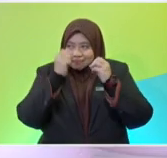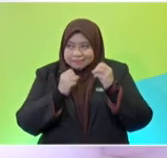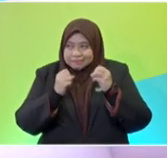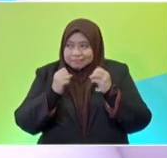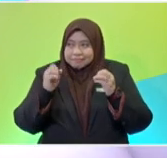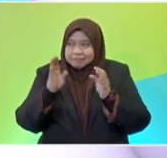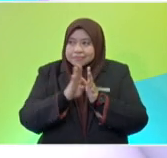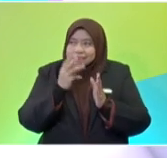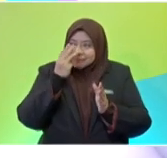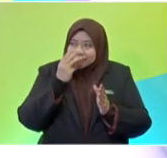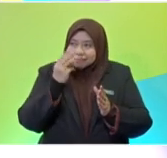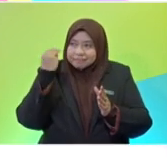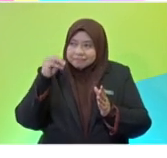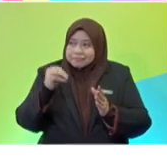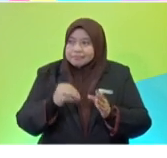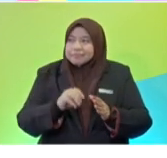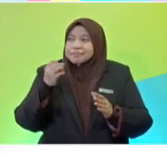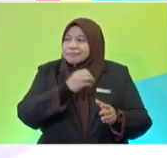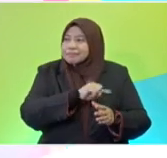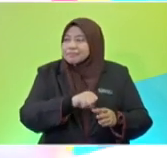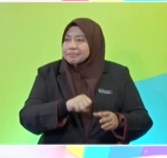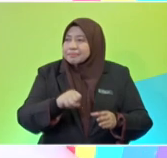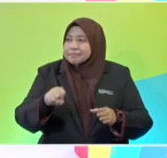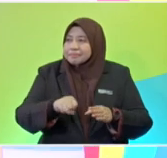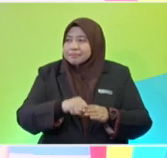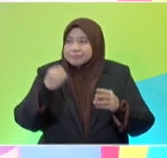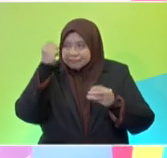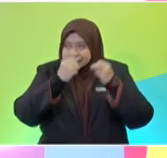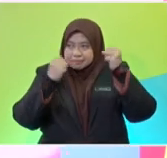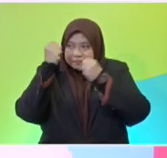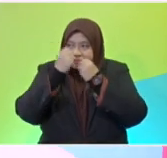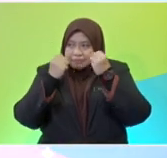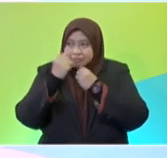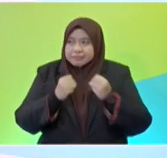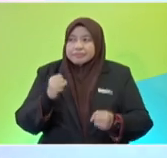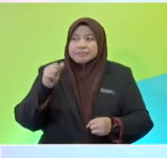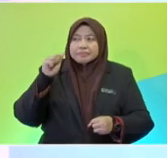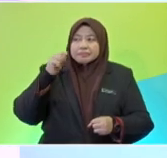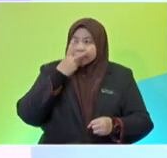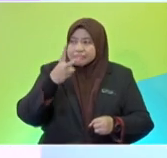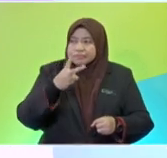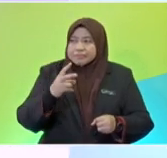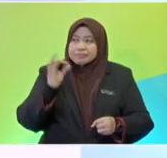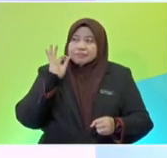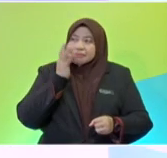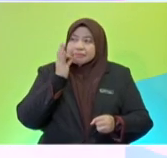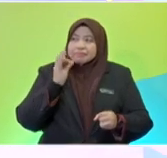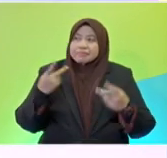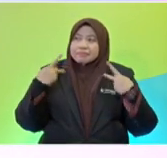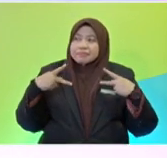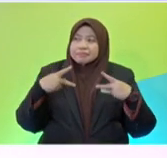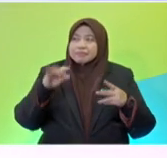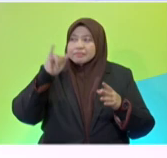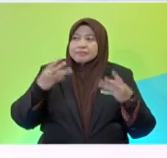nama tidak itu ialah Krida cinderamata dalam iman Aina ingin membeli buah tangan untuk